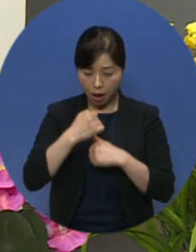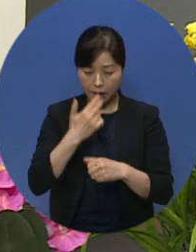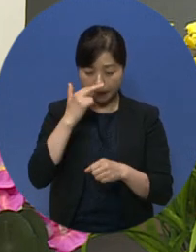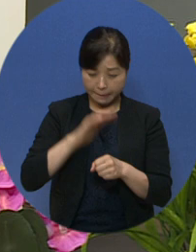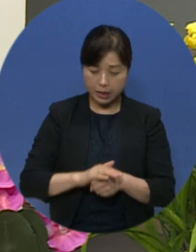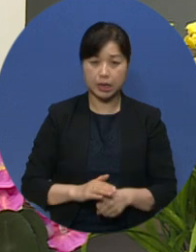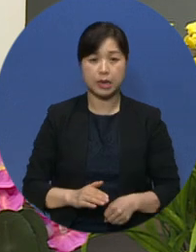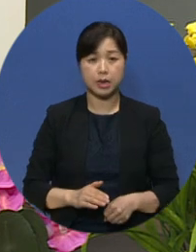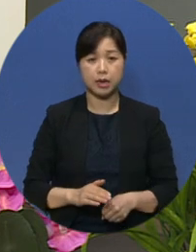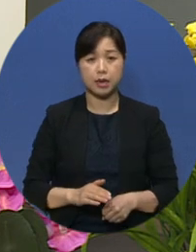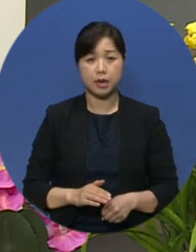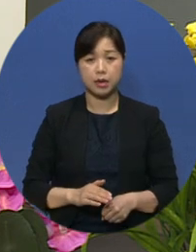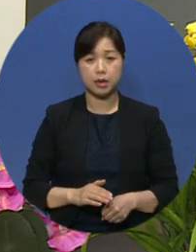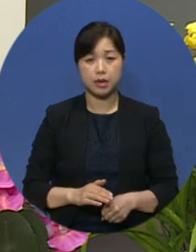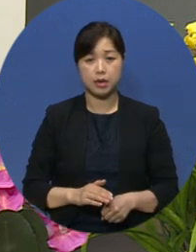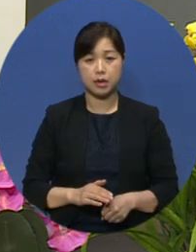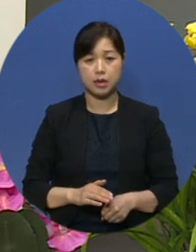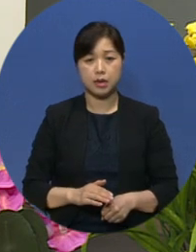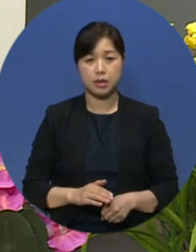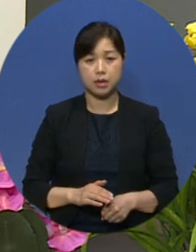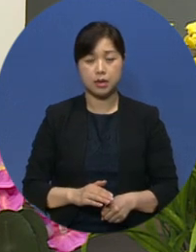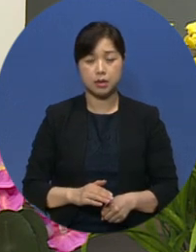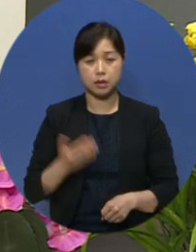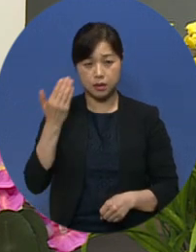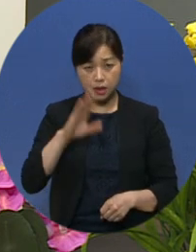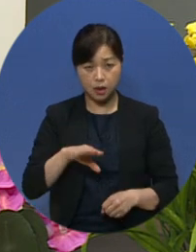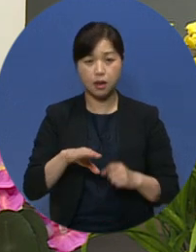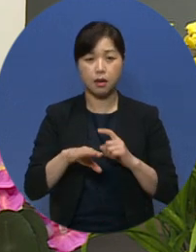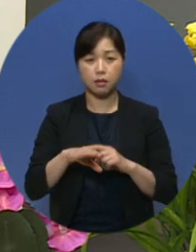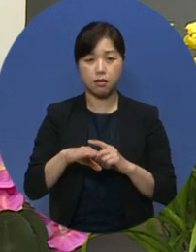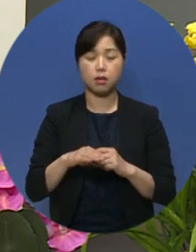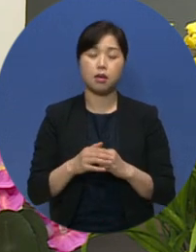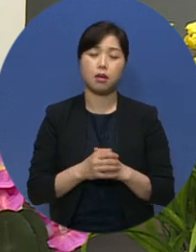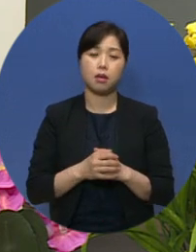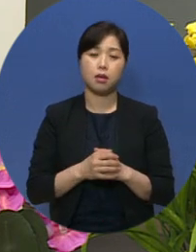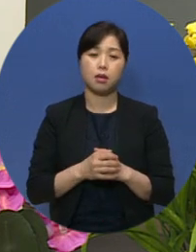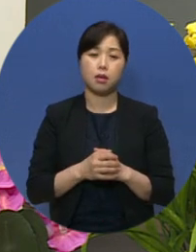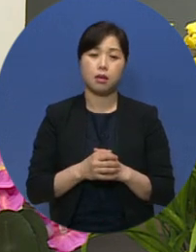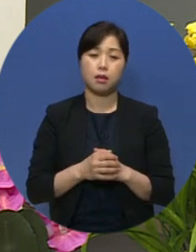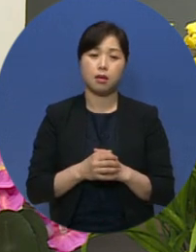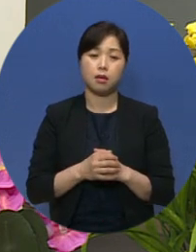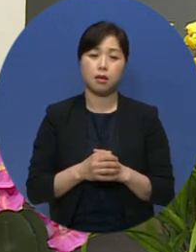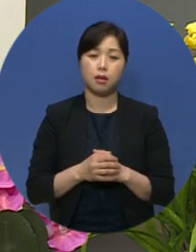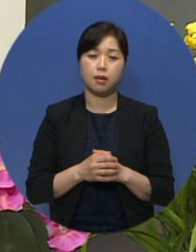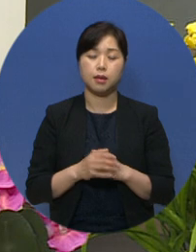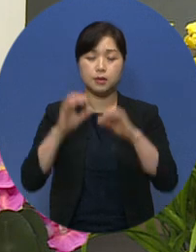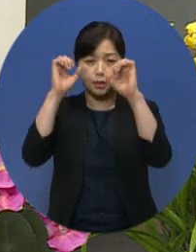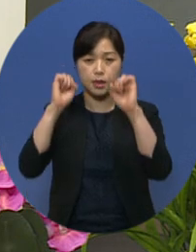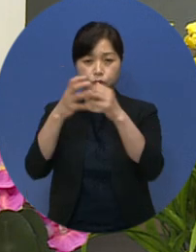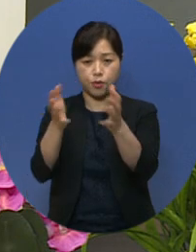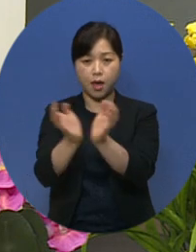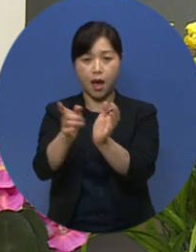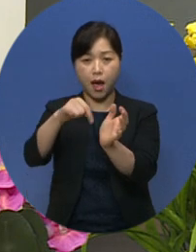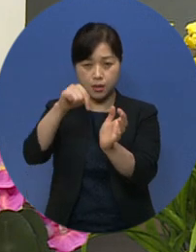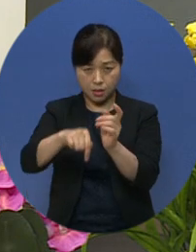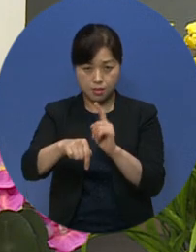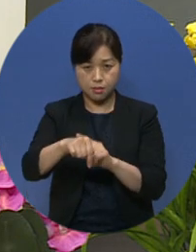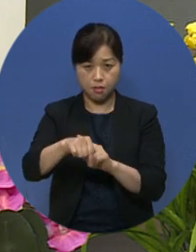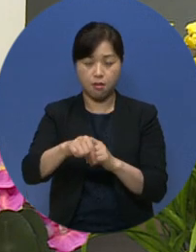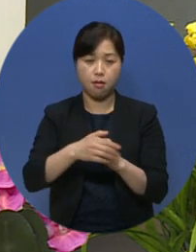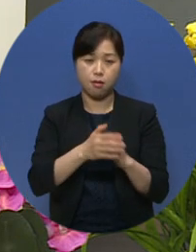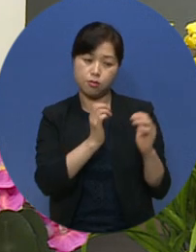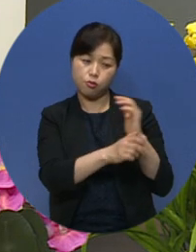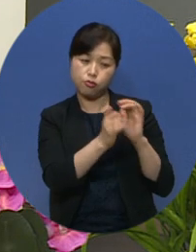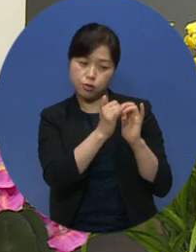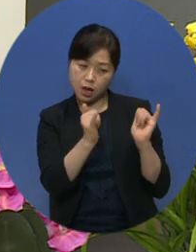일인데 뭐 거기에 따르는 특별한 4 어떤 그 체육회 자체에서 4